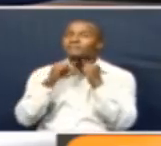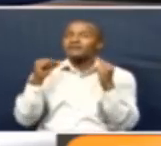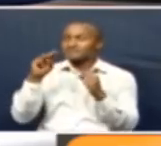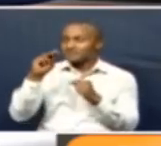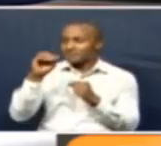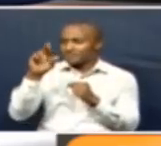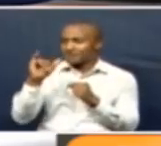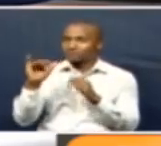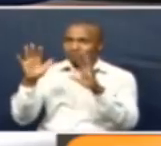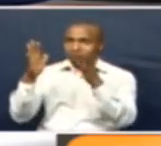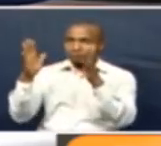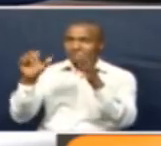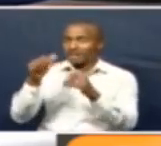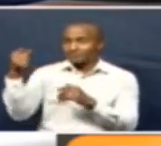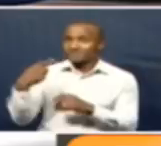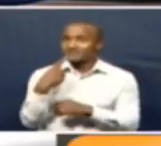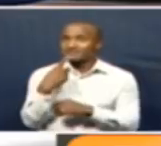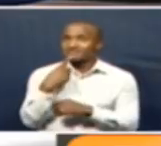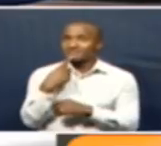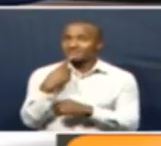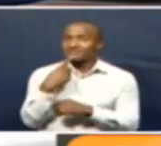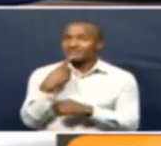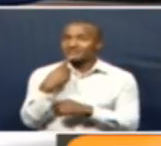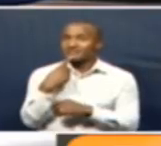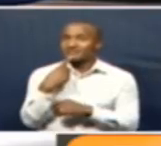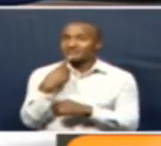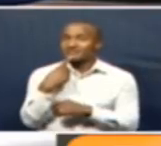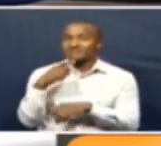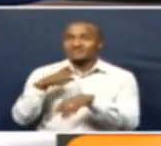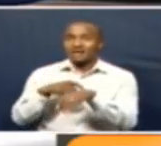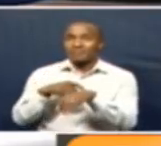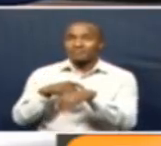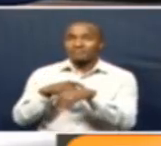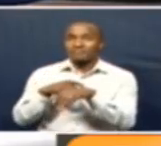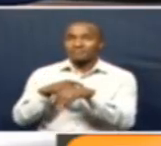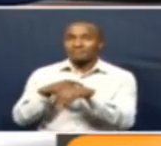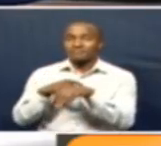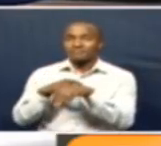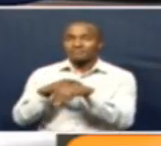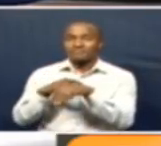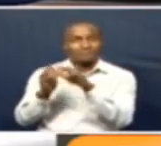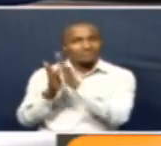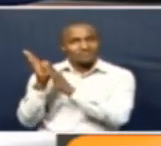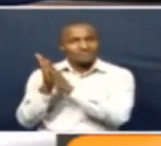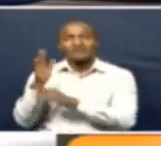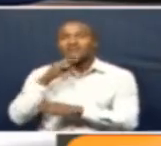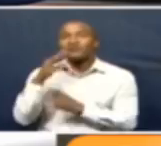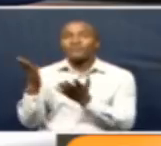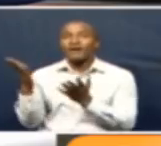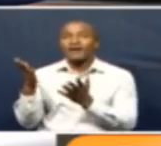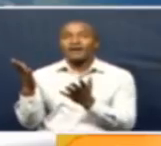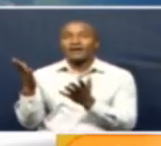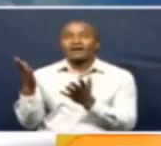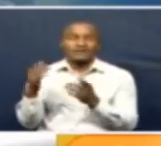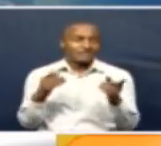celebrate you. Roba from Dandora anasema, wakati Matheri aliuawa ulikuwa wapi? wakati aliuawa aliacha ametuambia